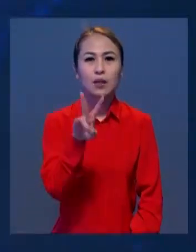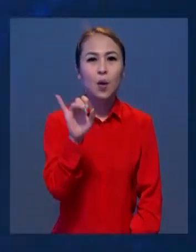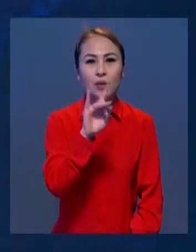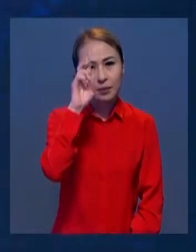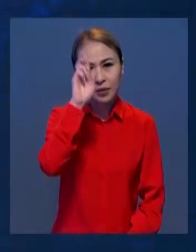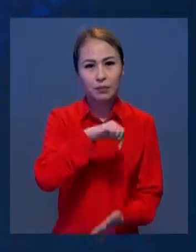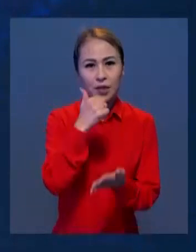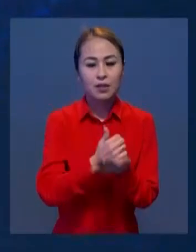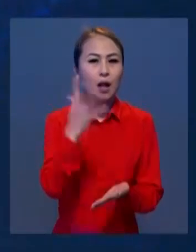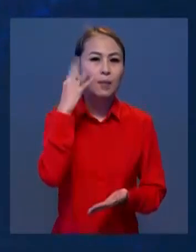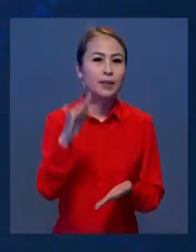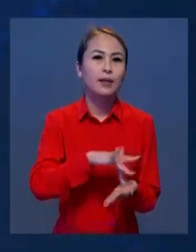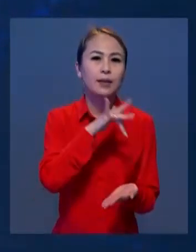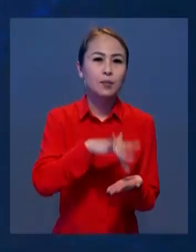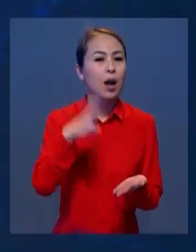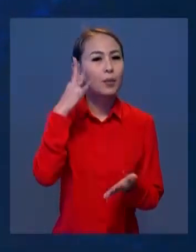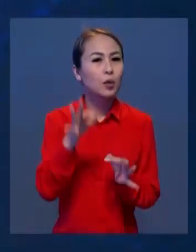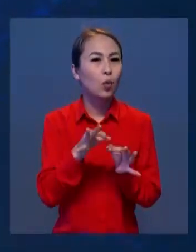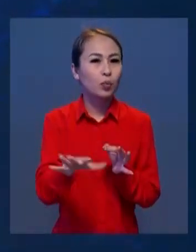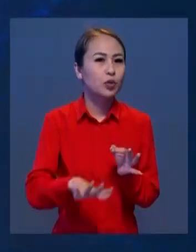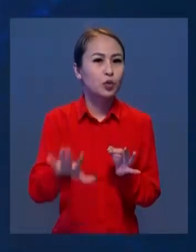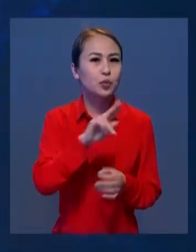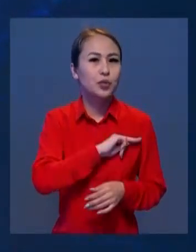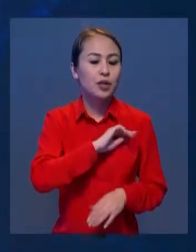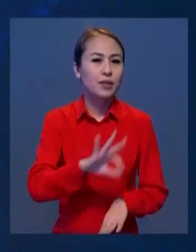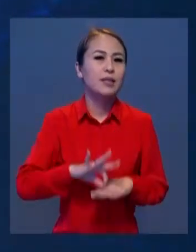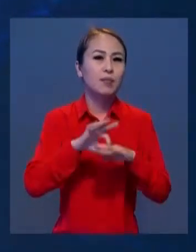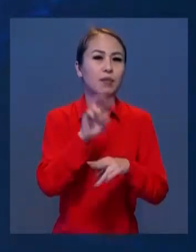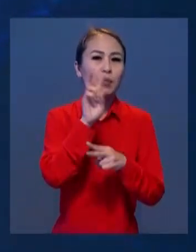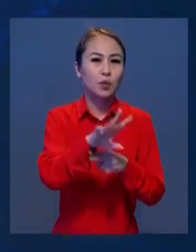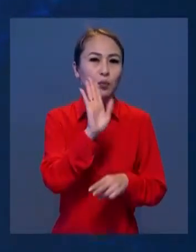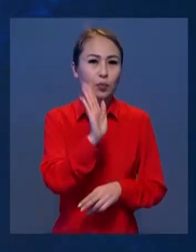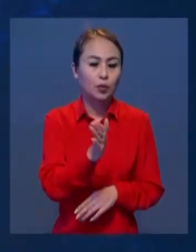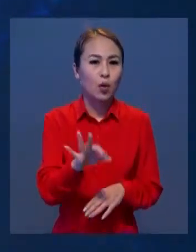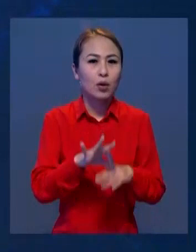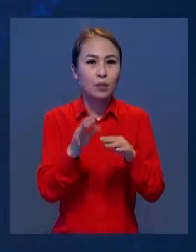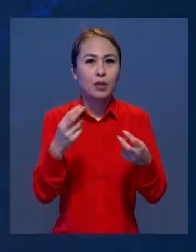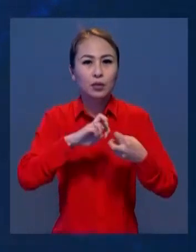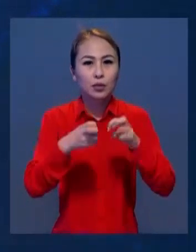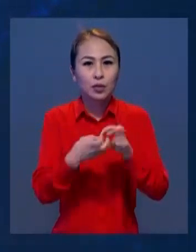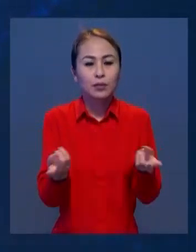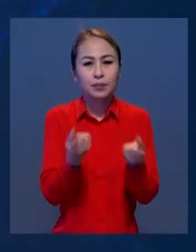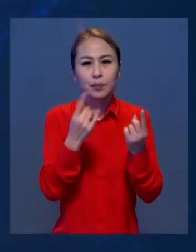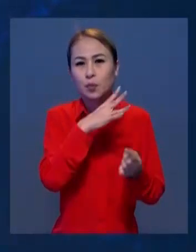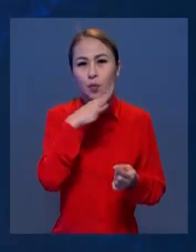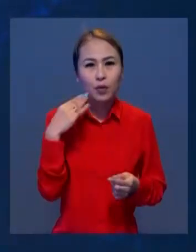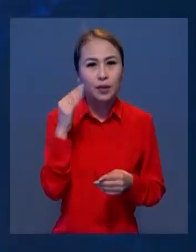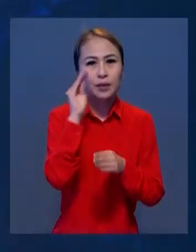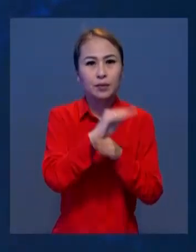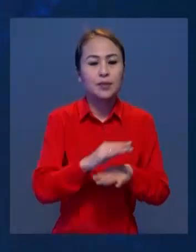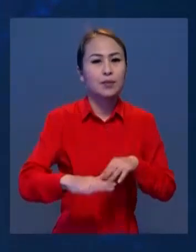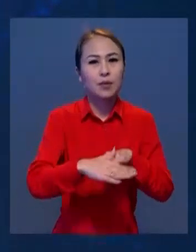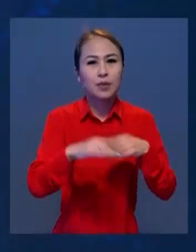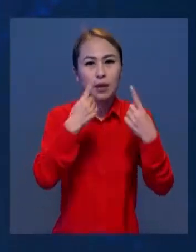Наурызда мемлекет басшысы Алматы қаласы мен Алматы облысына жұмыс сапармен барады. Өңірде қордаланып қалған түйткіл көп. Бұл ғана